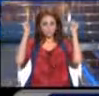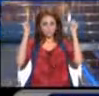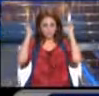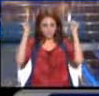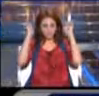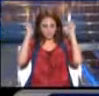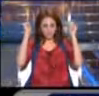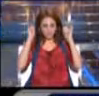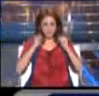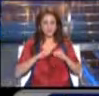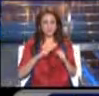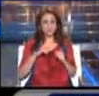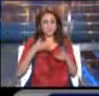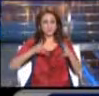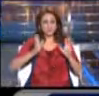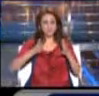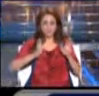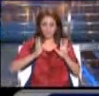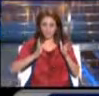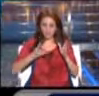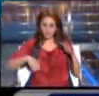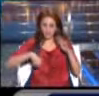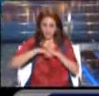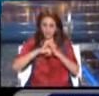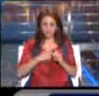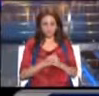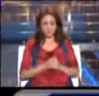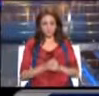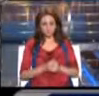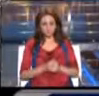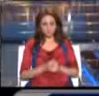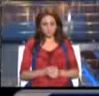الأندية ولاعبيها والمنتخبات الوطنية.